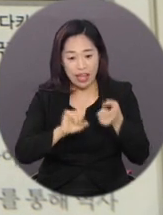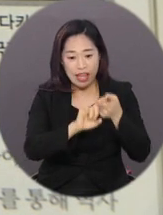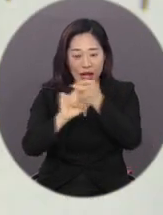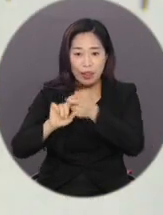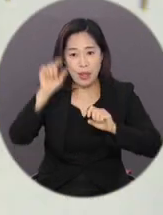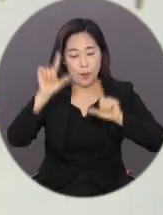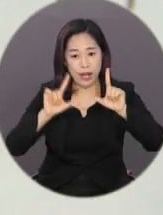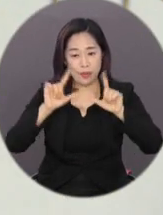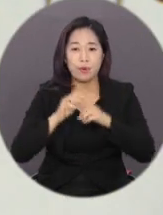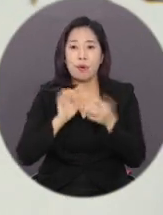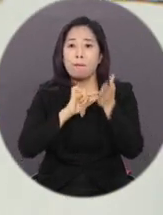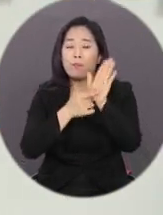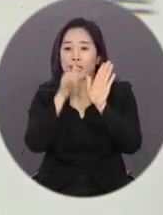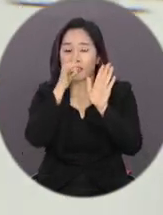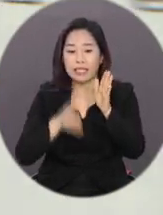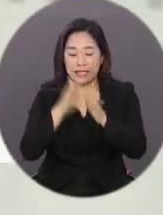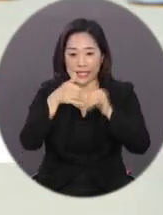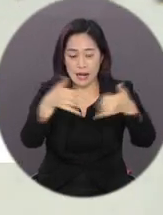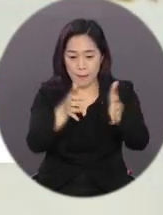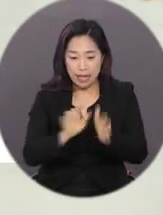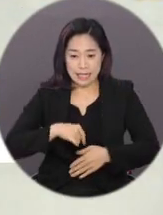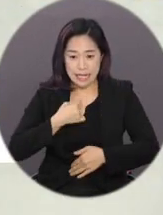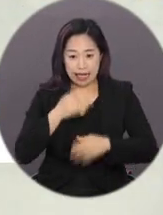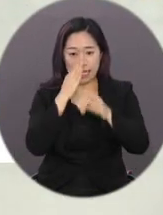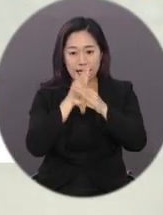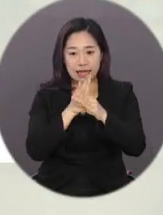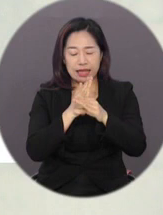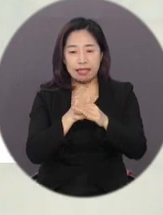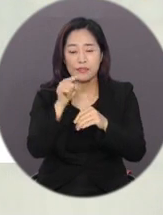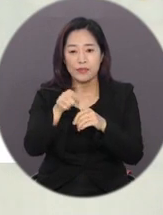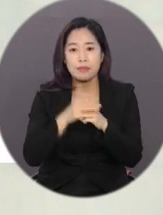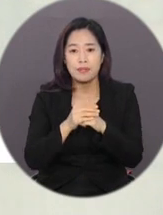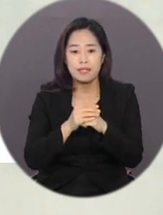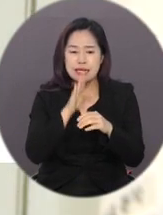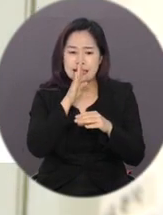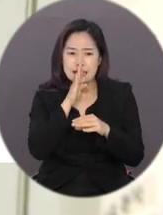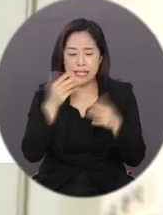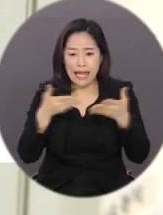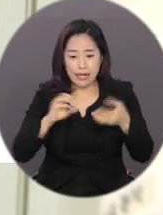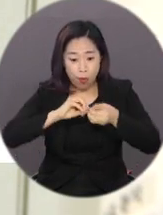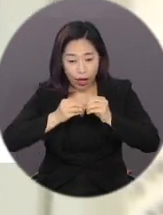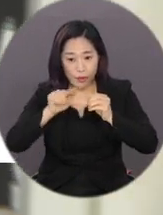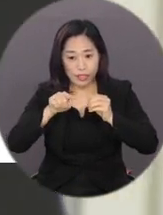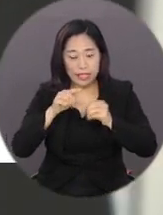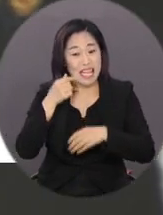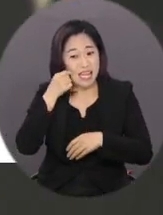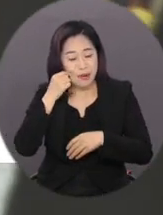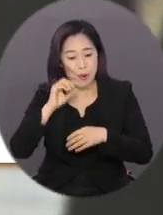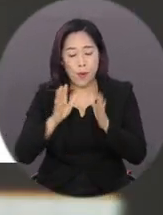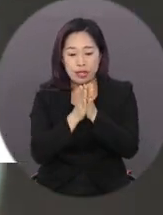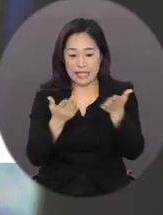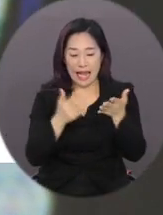설명했습니다. 시민 모임은 자국 중심의 역사관에 따라 사실마저 왜곡하고 있는 일본의 교과서와 달리